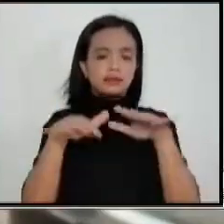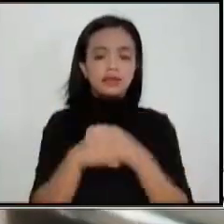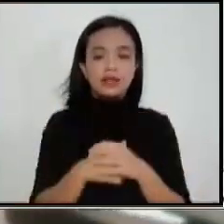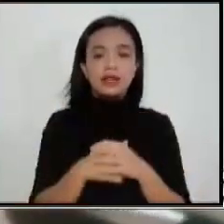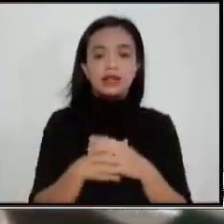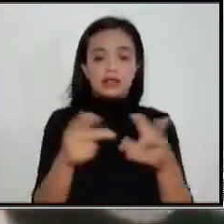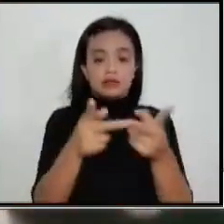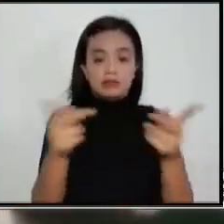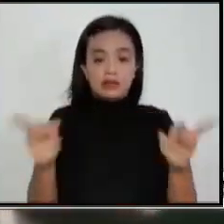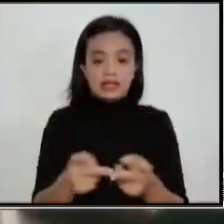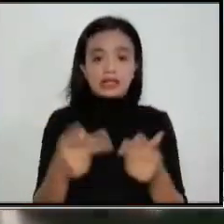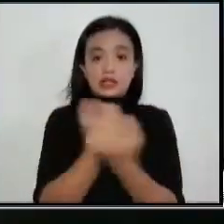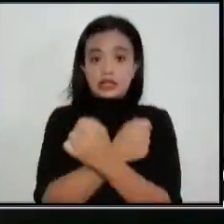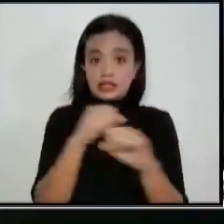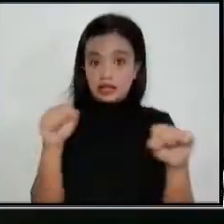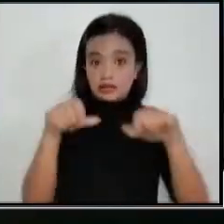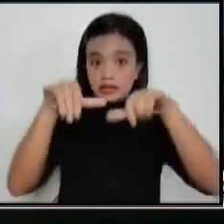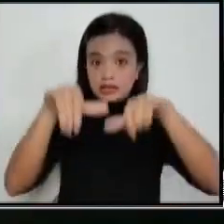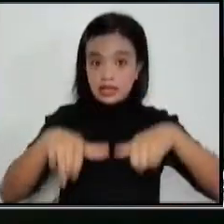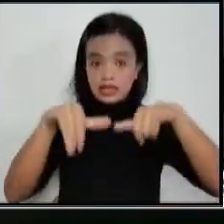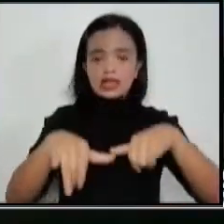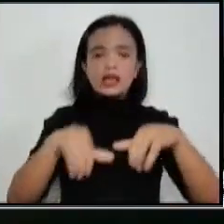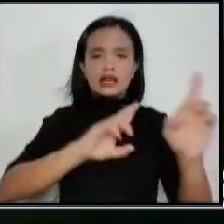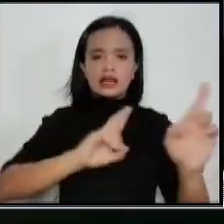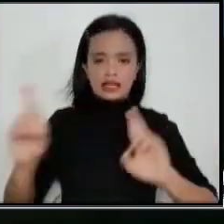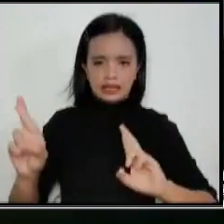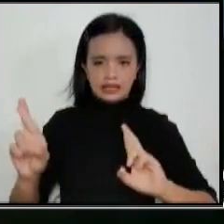lungsod kung sakaling kailanganin ito. Once na